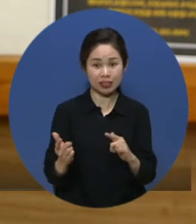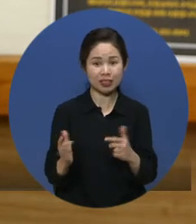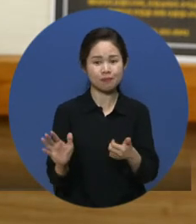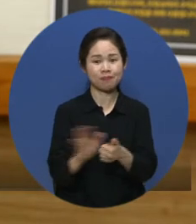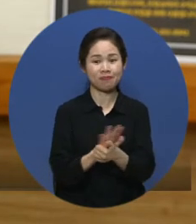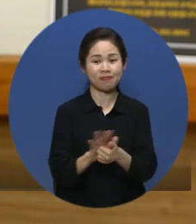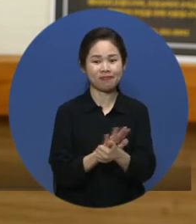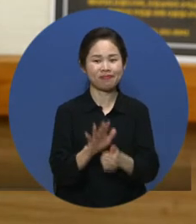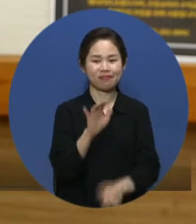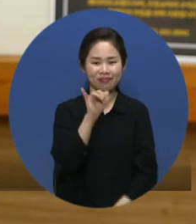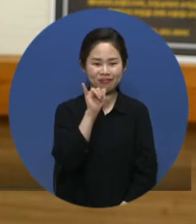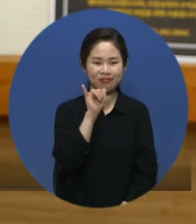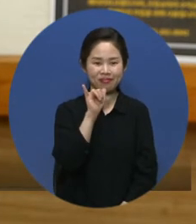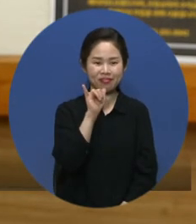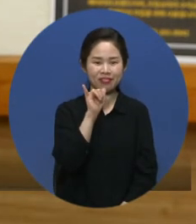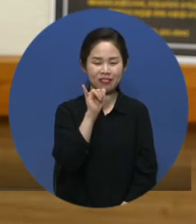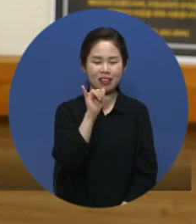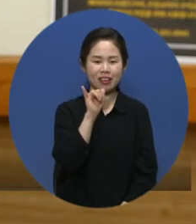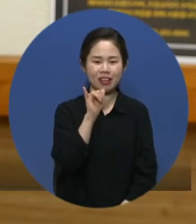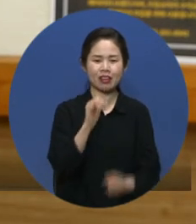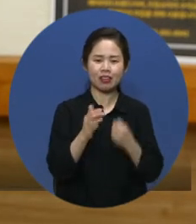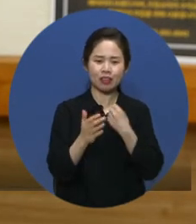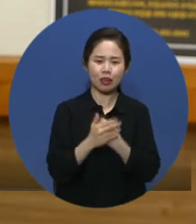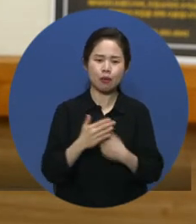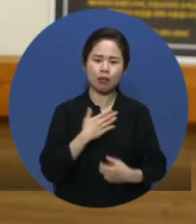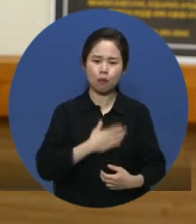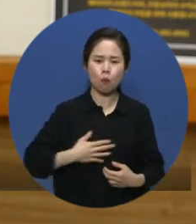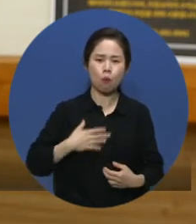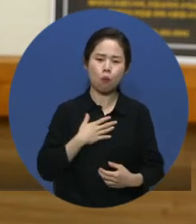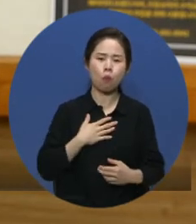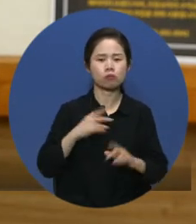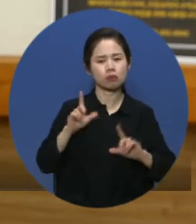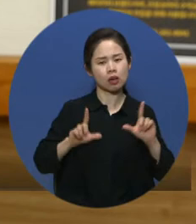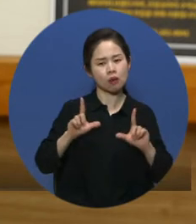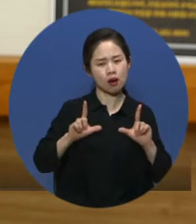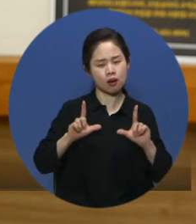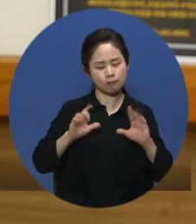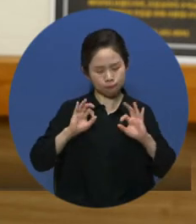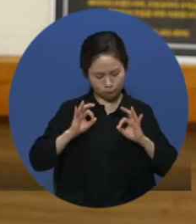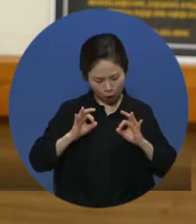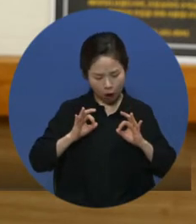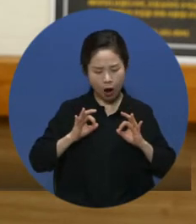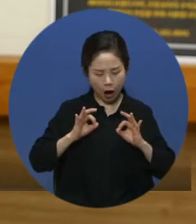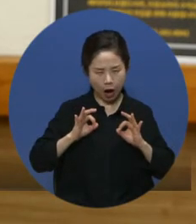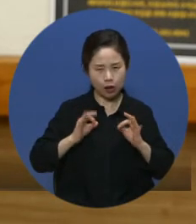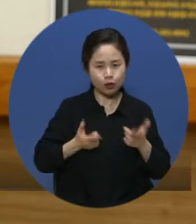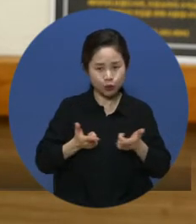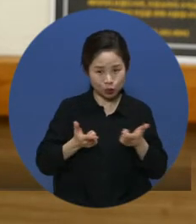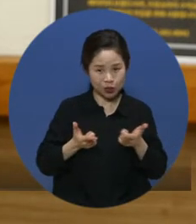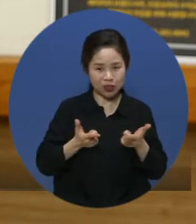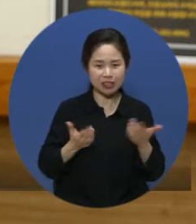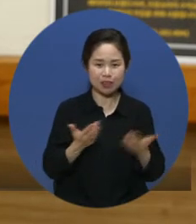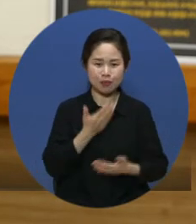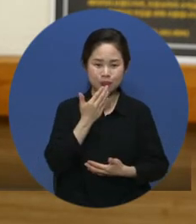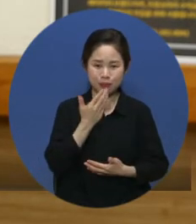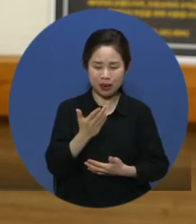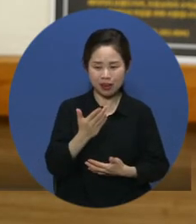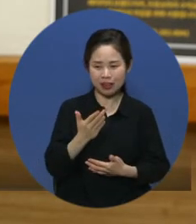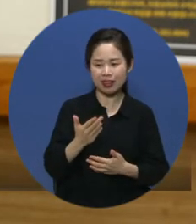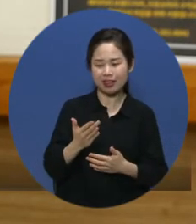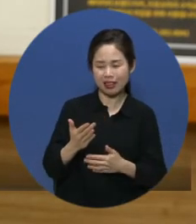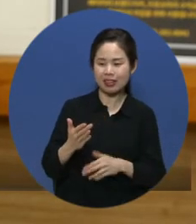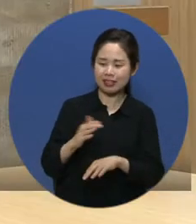때문에 적절히 본인의 컨디션을 조절해서 일을 할 수 있게끔 저희들이 지도하고 안내하고